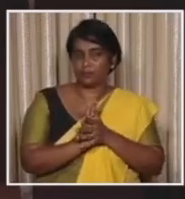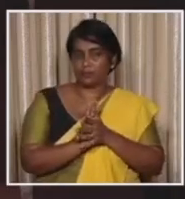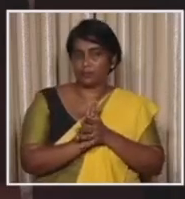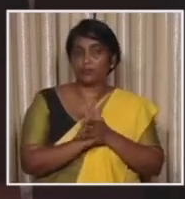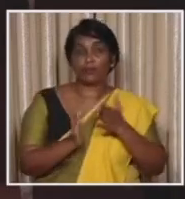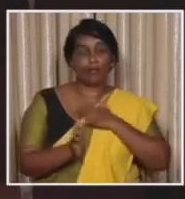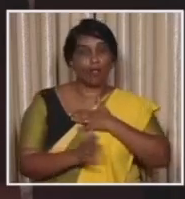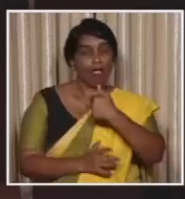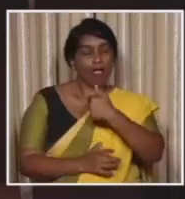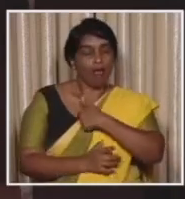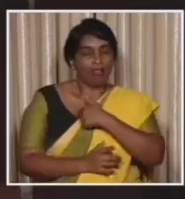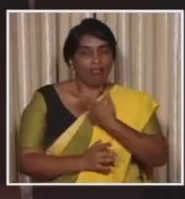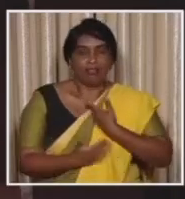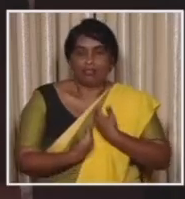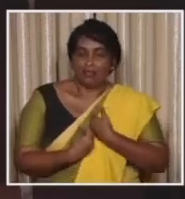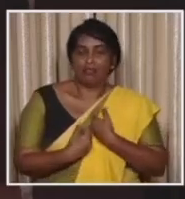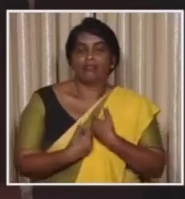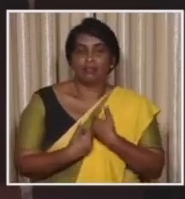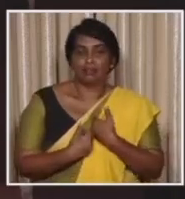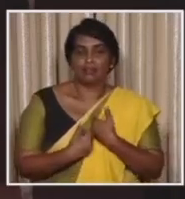මේක අපේ හදවතේ තියෙන දෙයක්